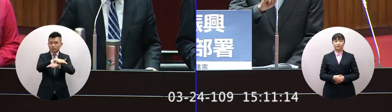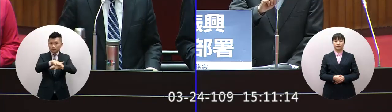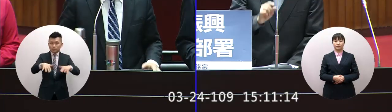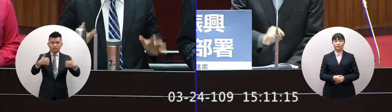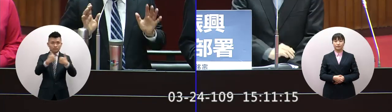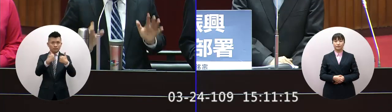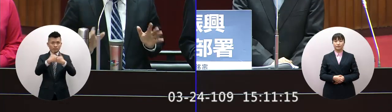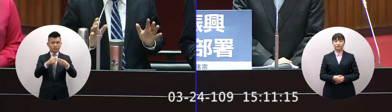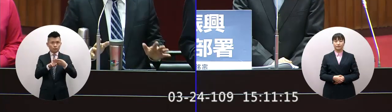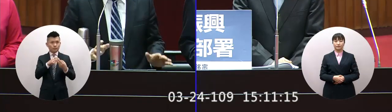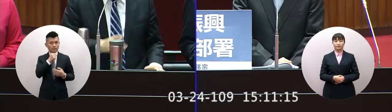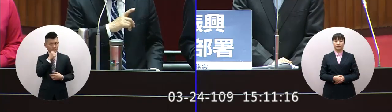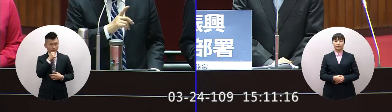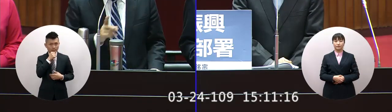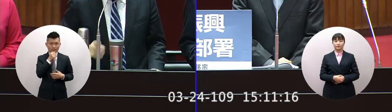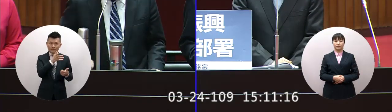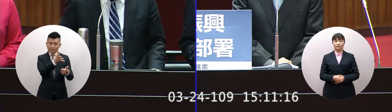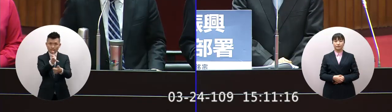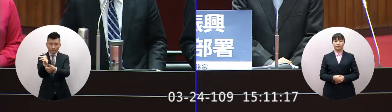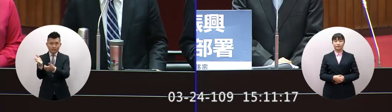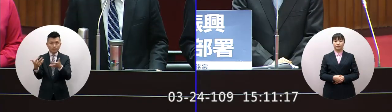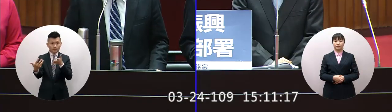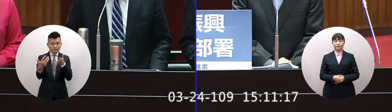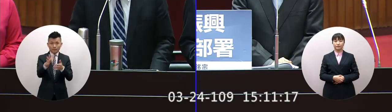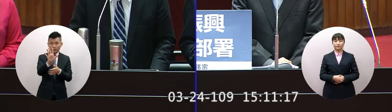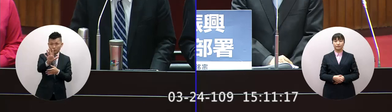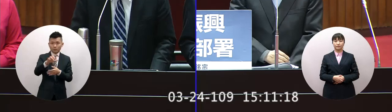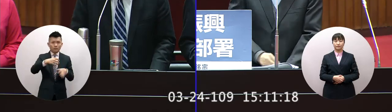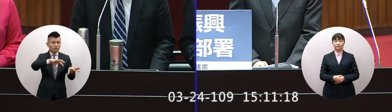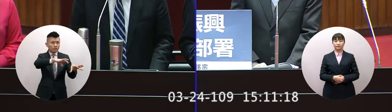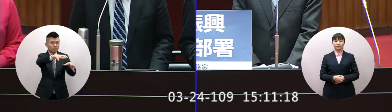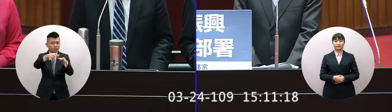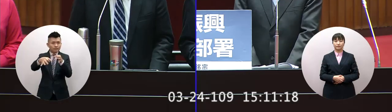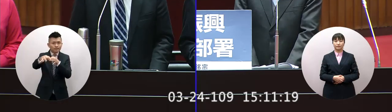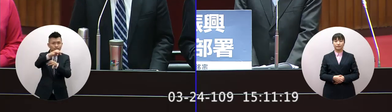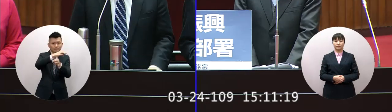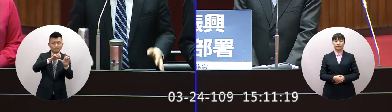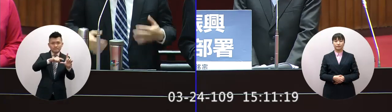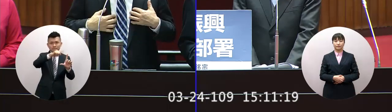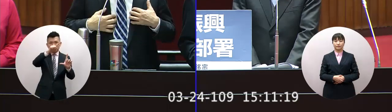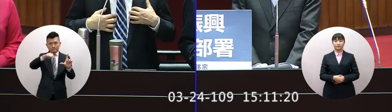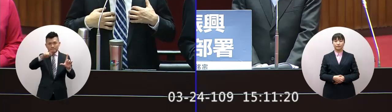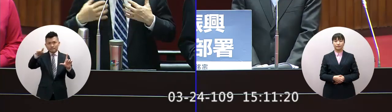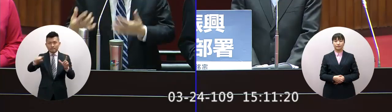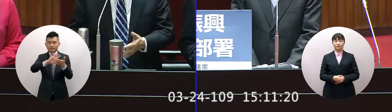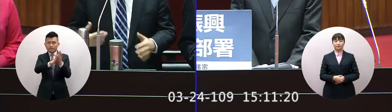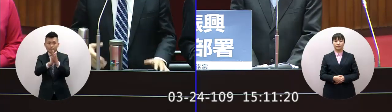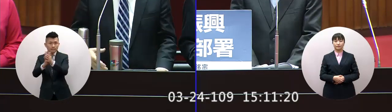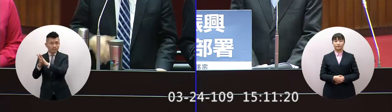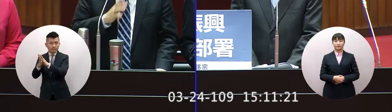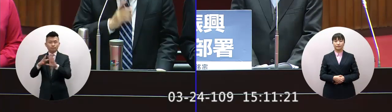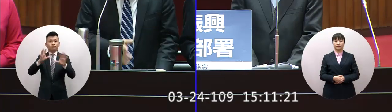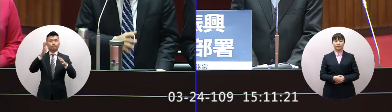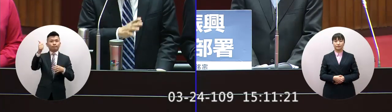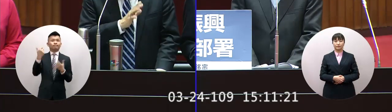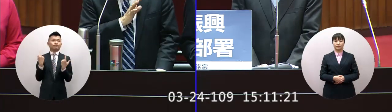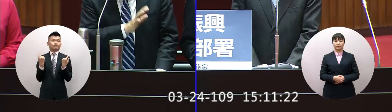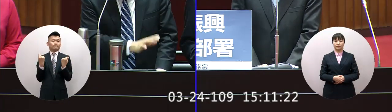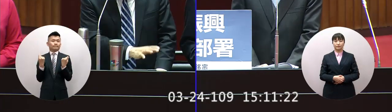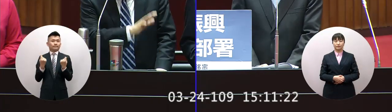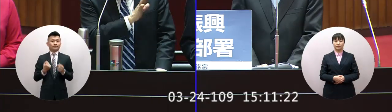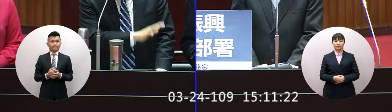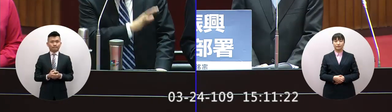的会议，而对于整个国际的经济情势变动， 我也总统也这样